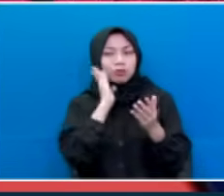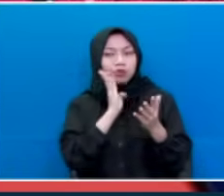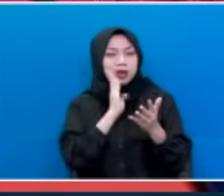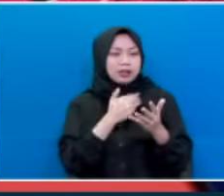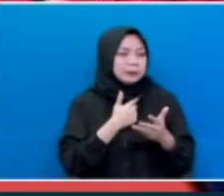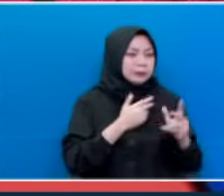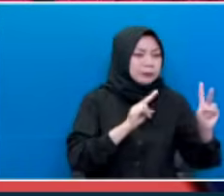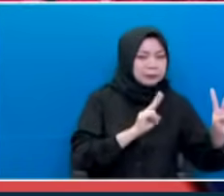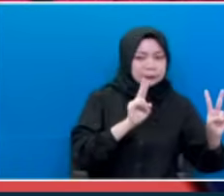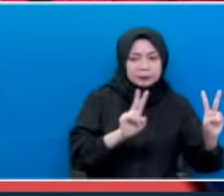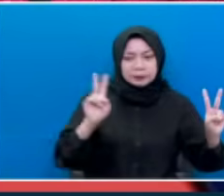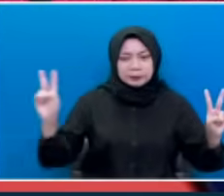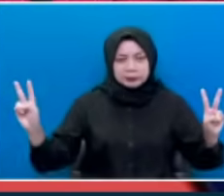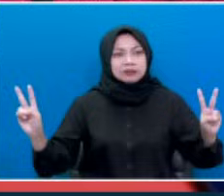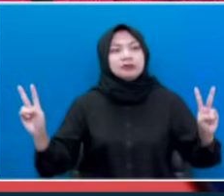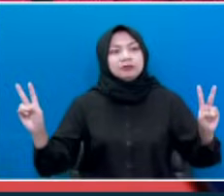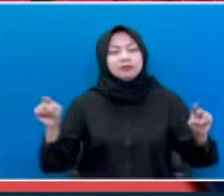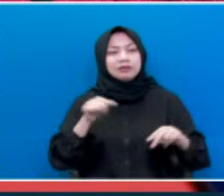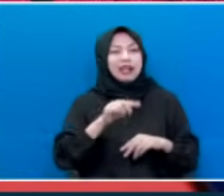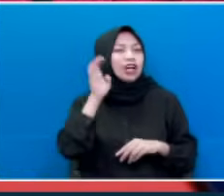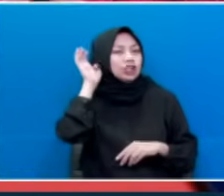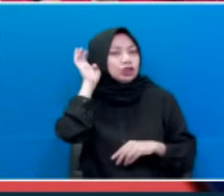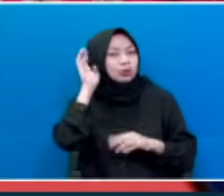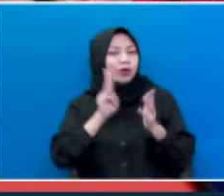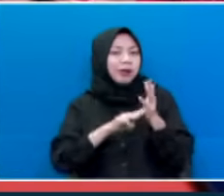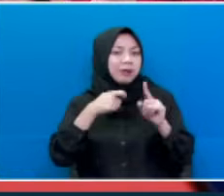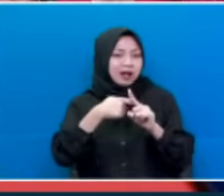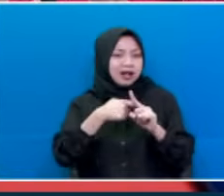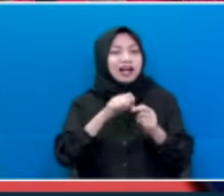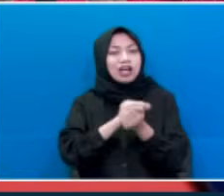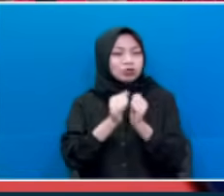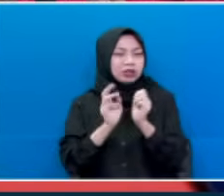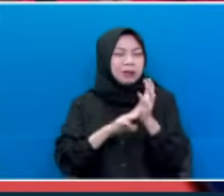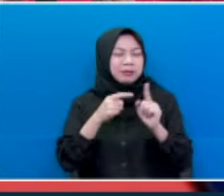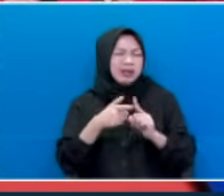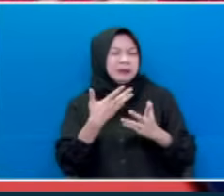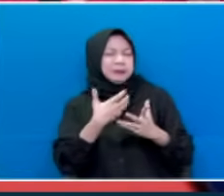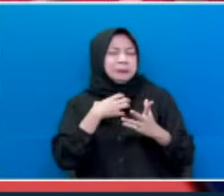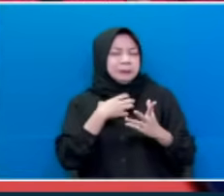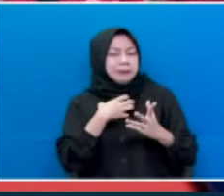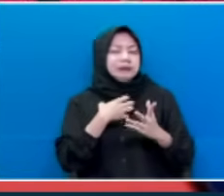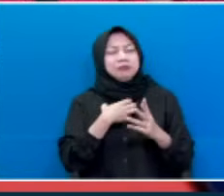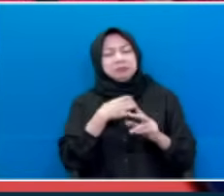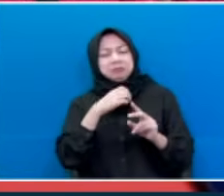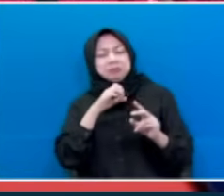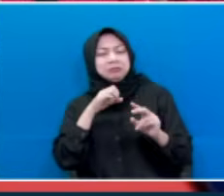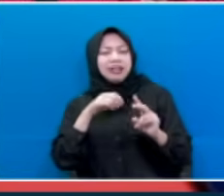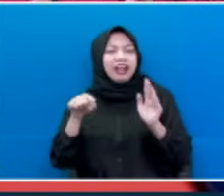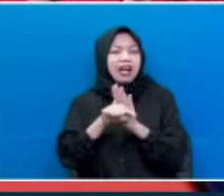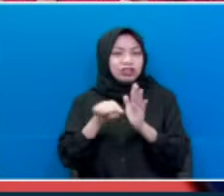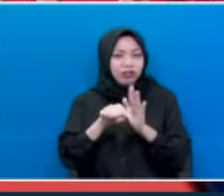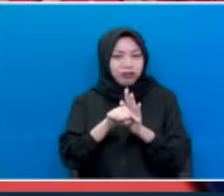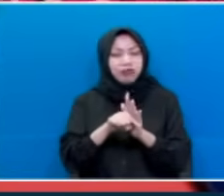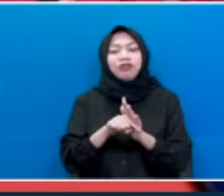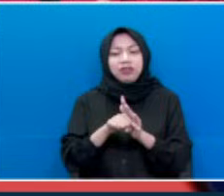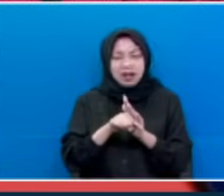memiliki sentimen yang cukup negatif terhadap isu MK ini kira-kira mereka ini justru akan menguntungkan yang mana nih paslon Yang mana yang tadi